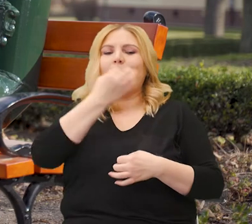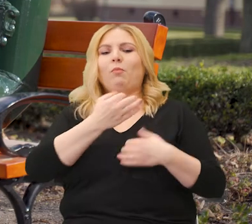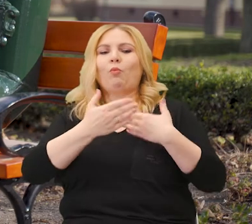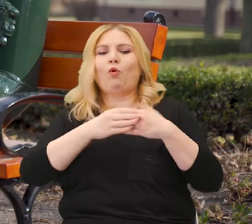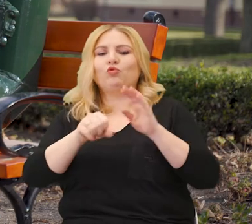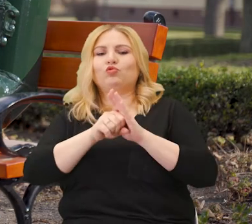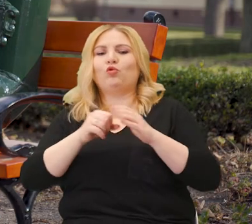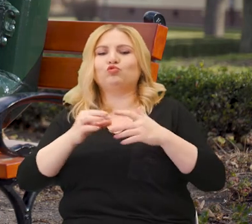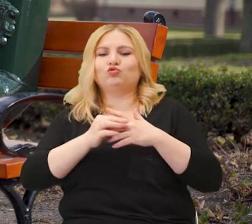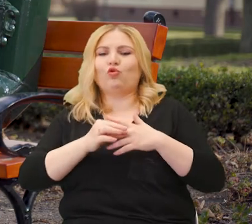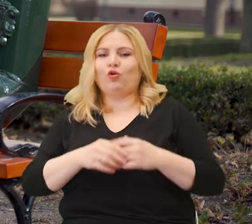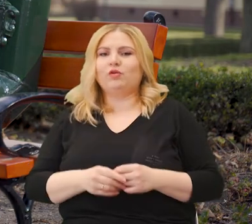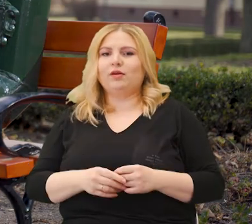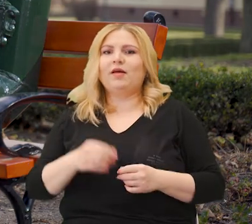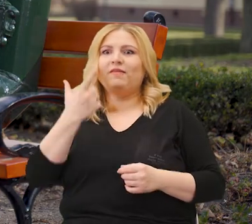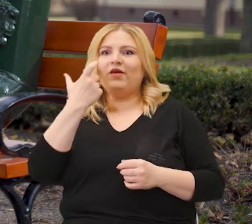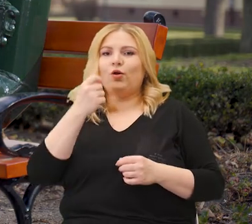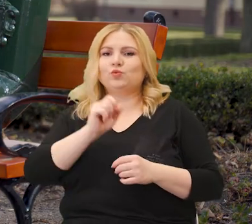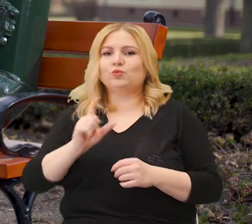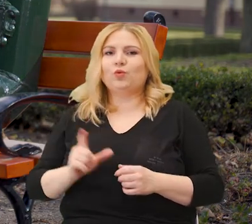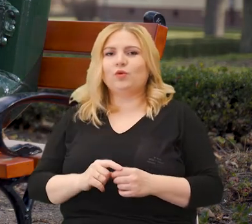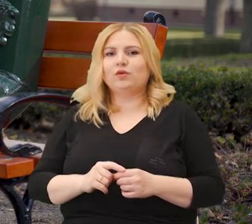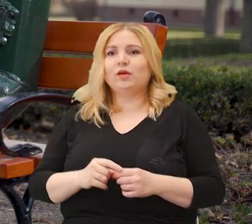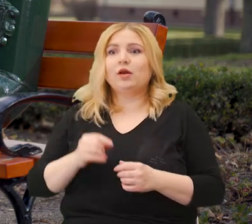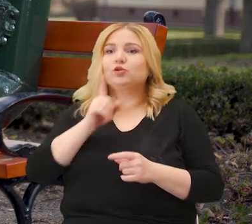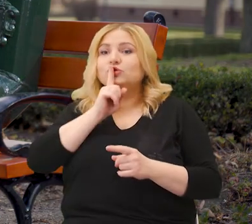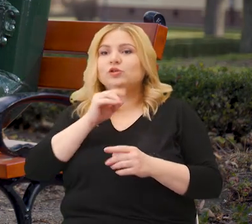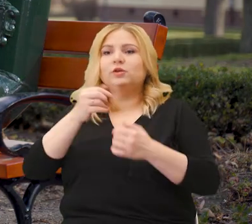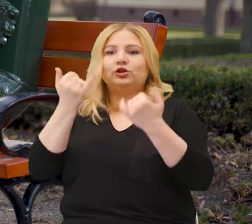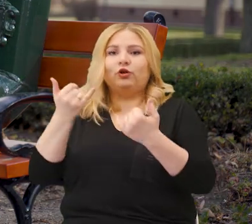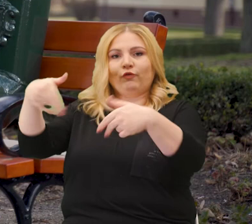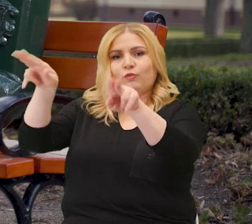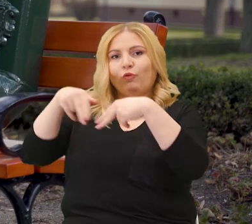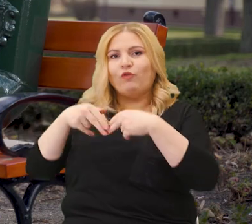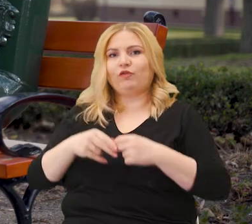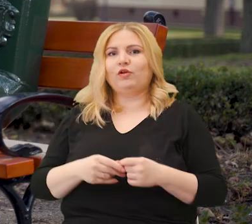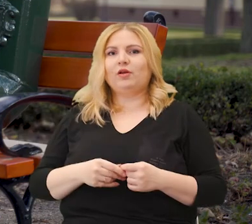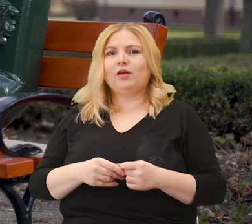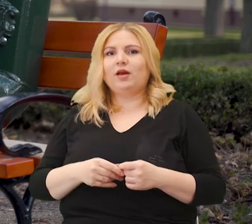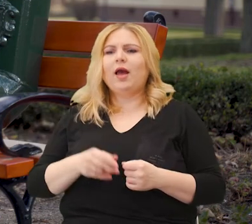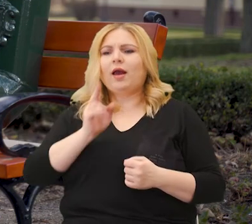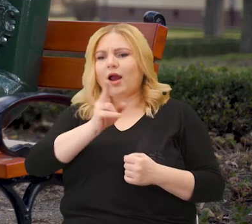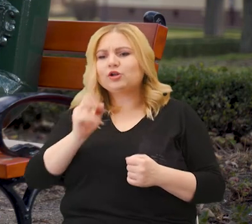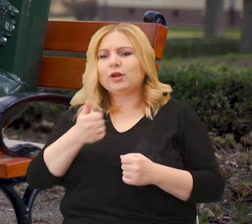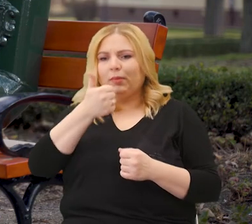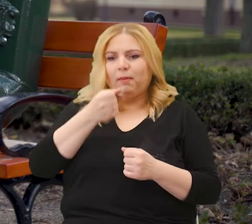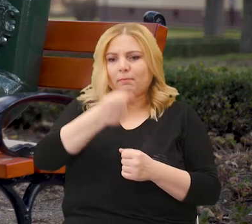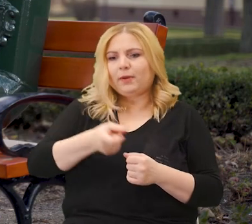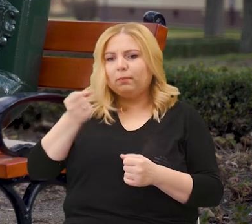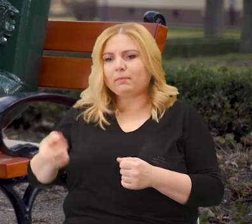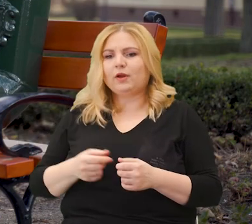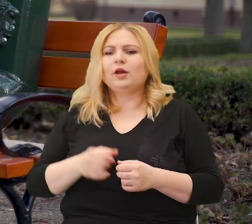żony kątem ust, nie otwierając oczu ani nie zmieniając pozycji. 200, cicho, idą. Szuranie w okolicy pantofli.